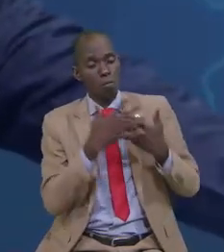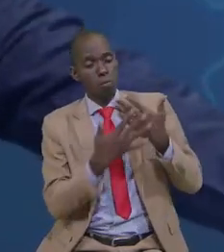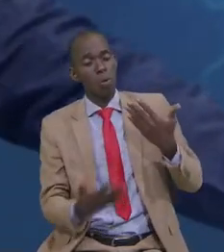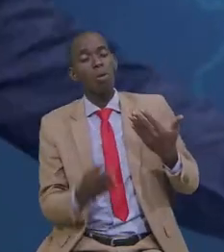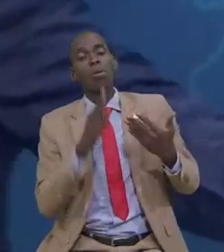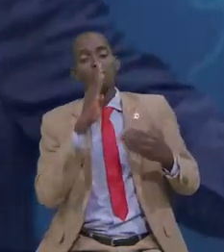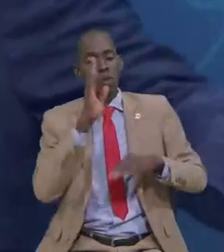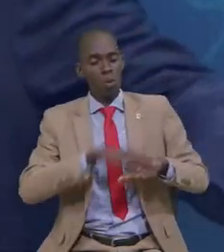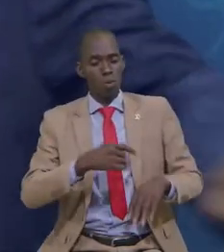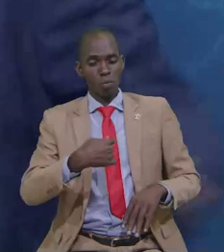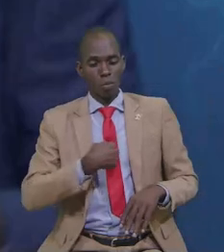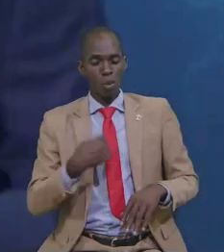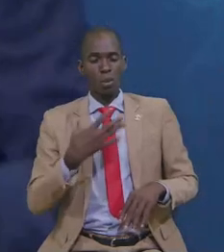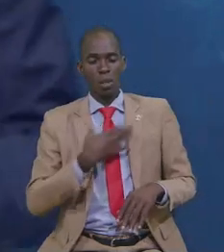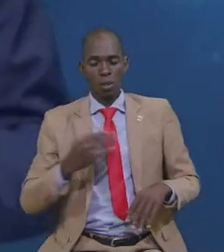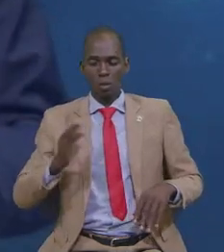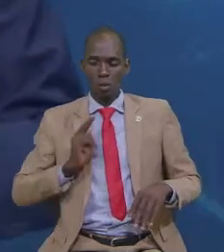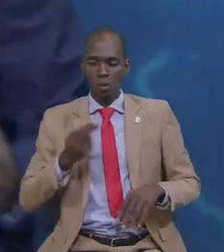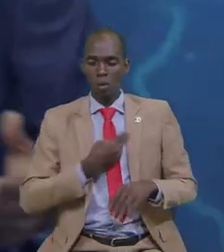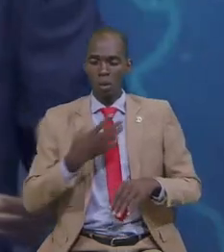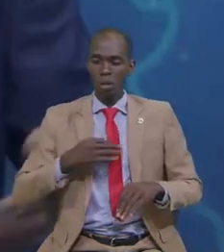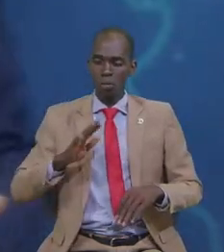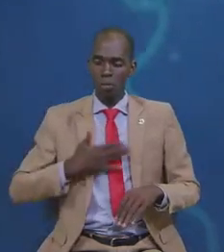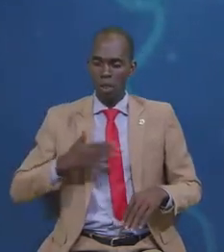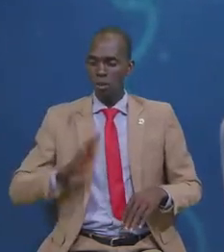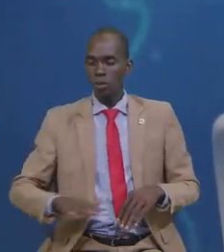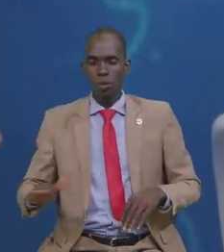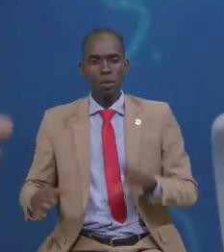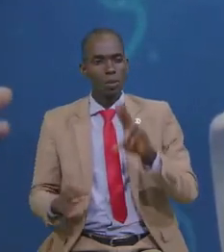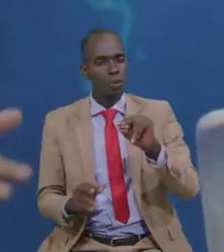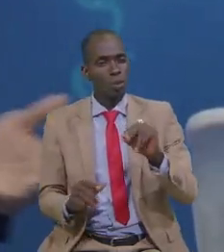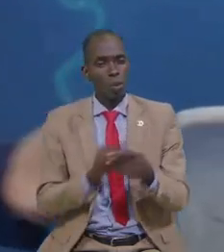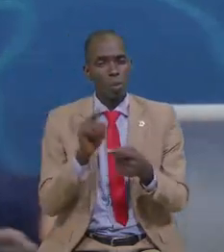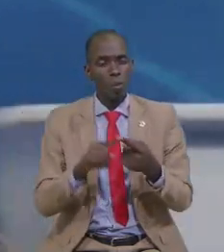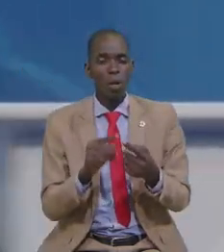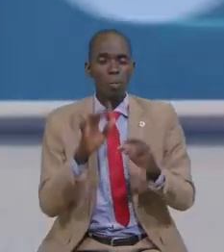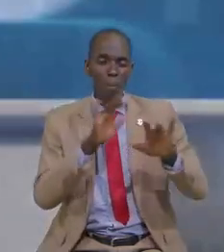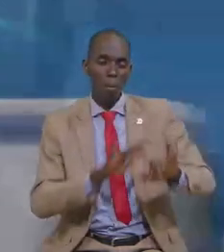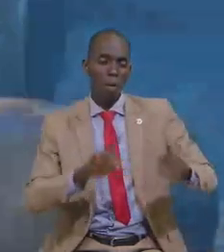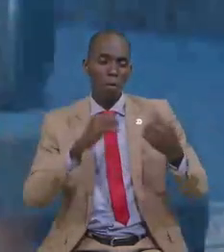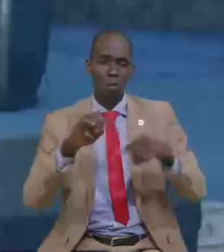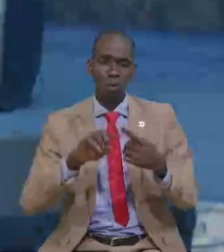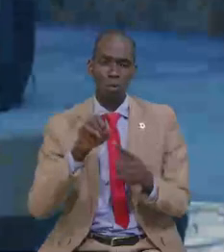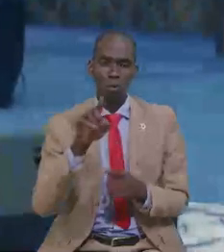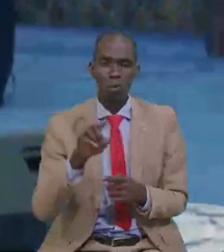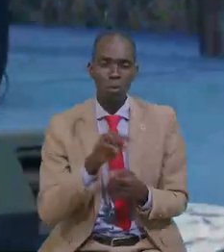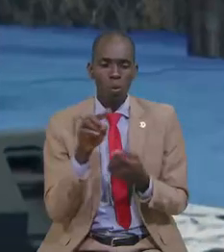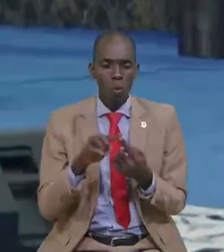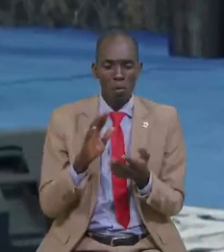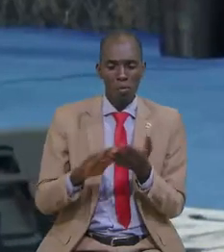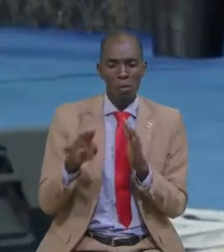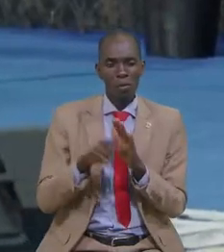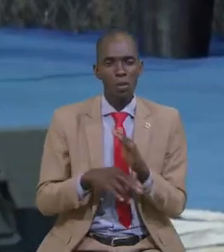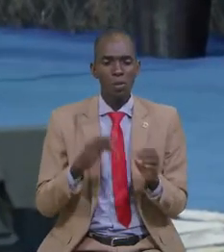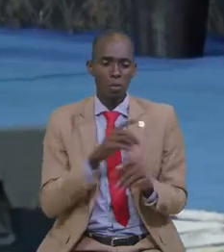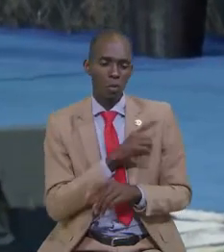nous et nos enfants. Il ne faut pas agir de cette manière. Lorsque le pardon vous arrive, lorsque la grâce vous arrive,